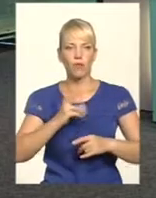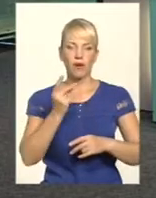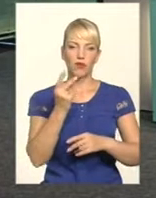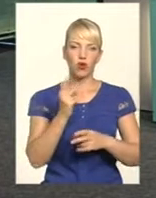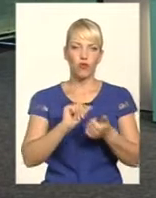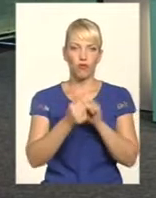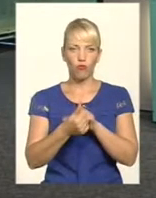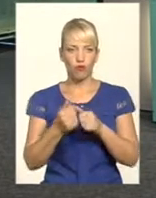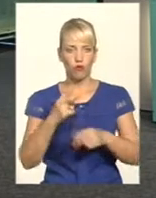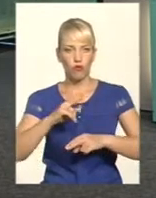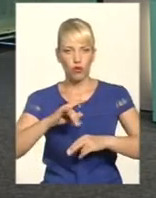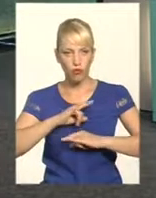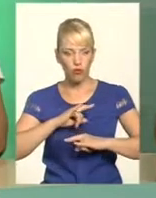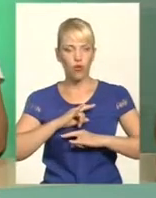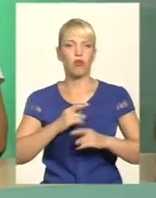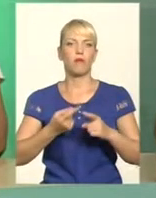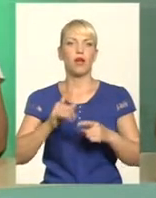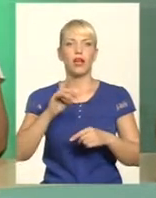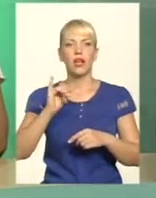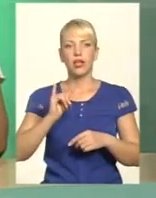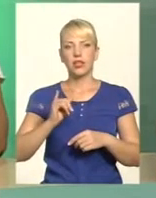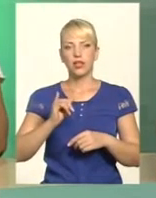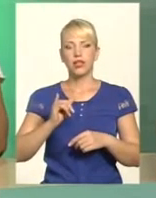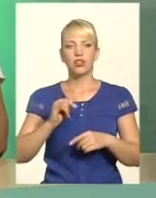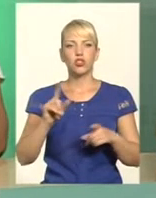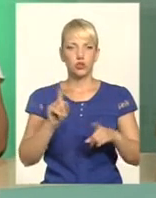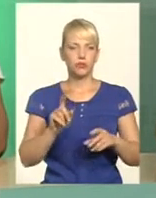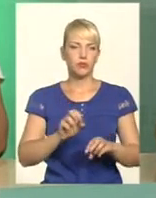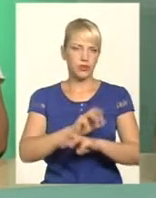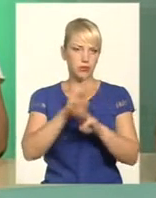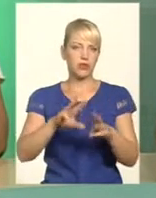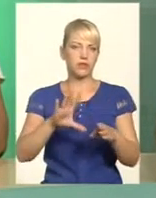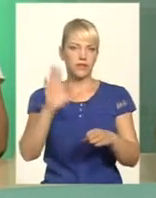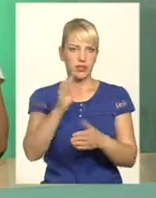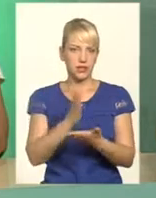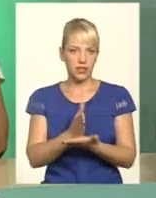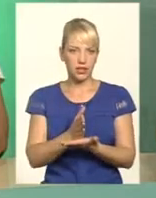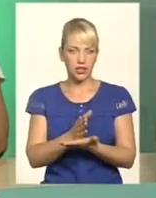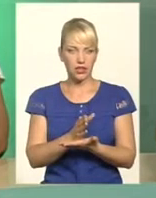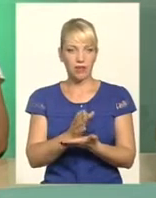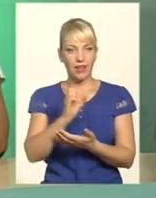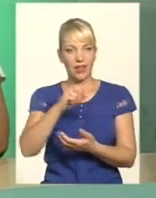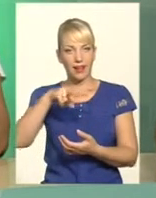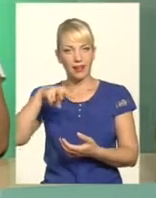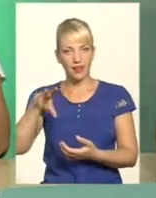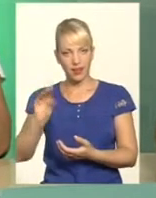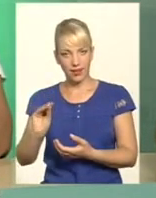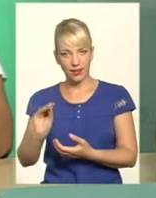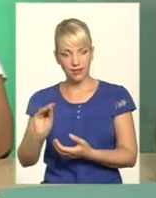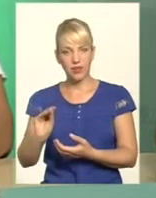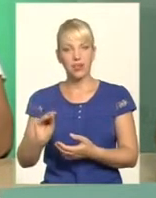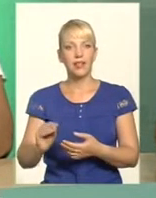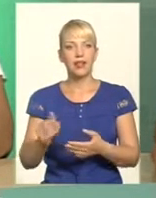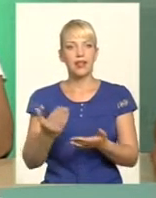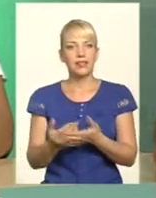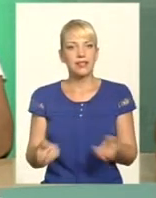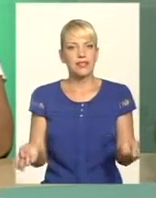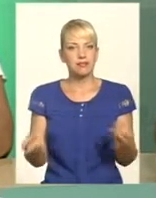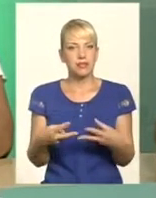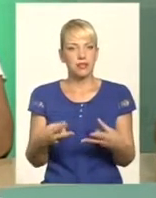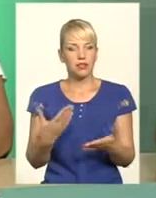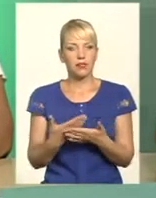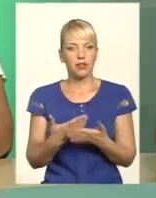підрозділ забезпечений і здатний забезпечити на виїзд своїх бійців. Але разом з тим спецзасоби, такі як